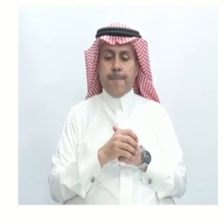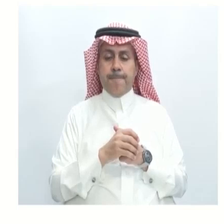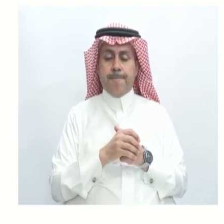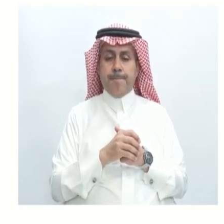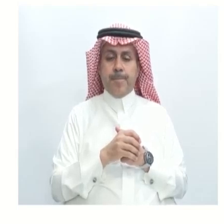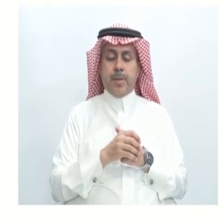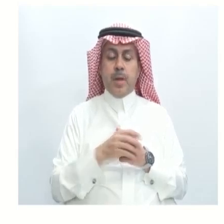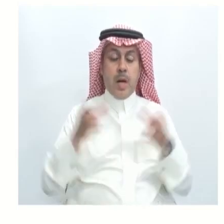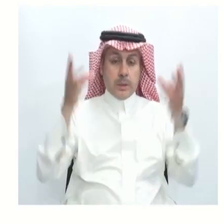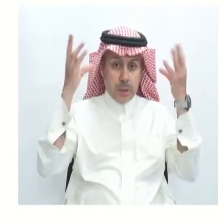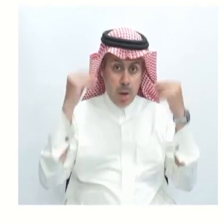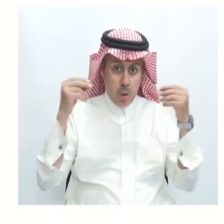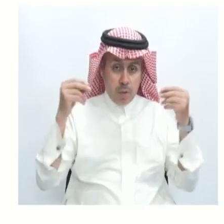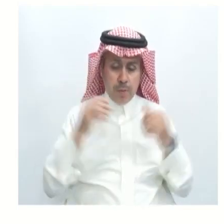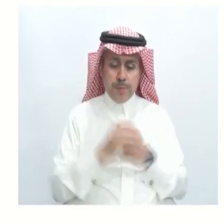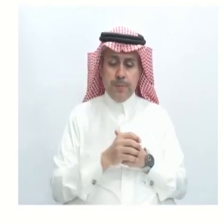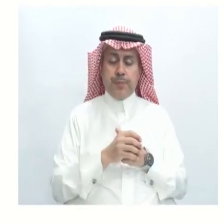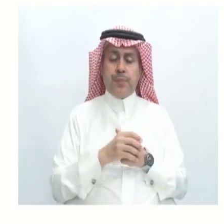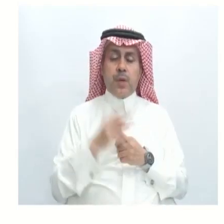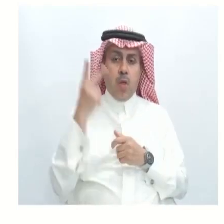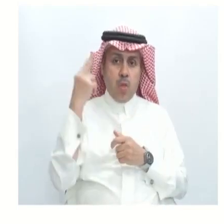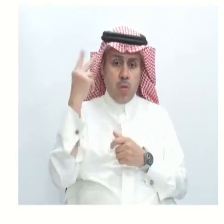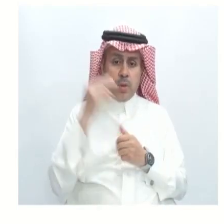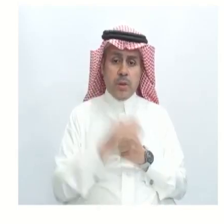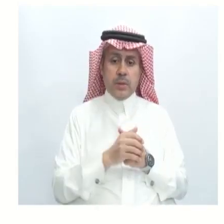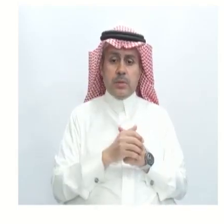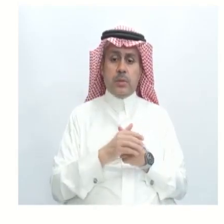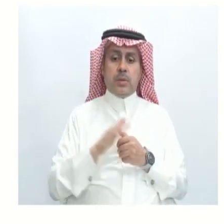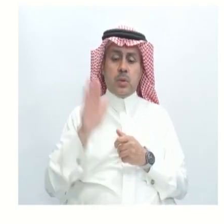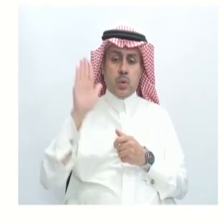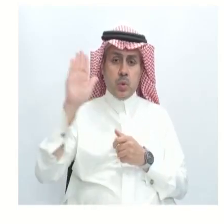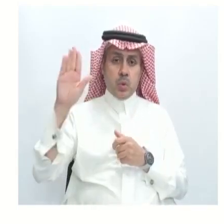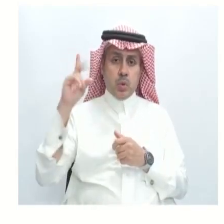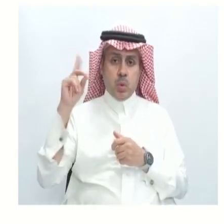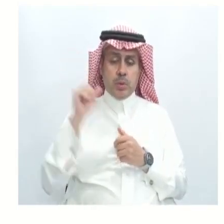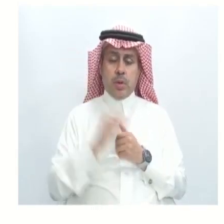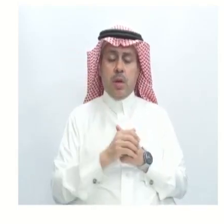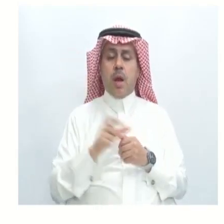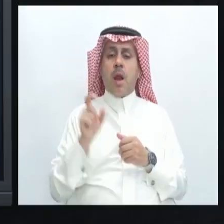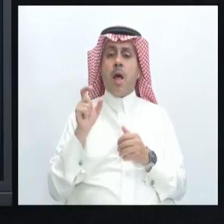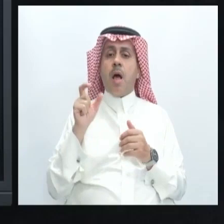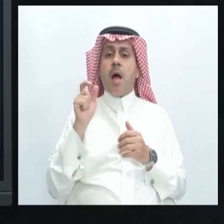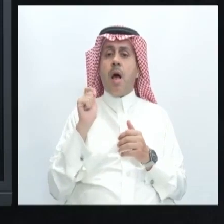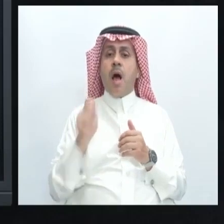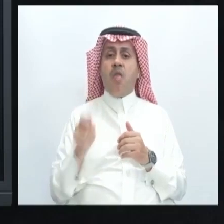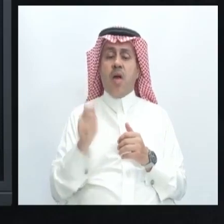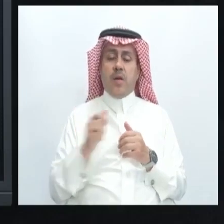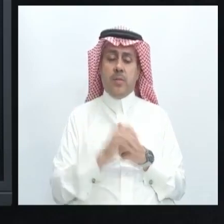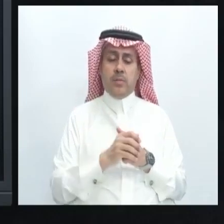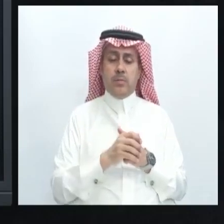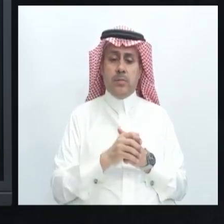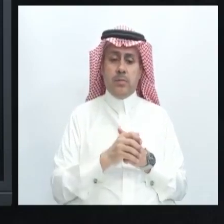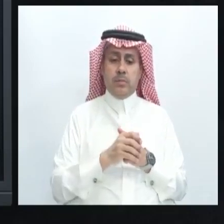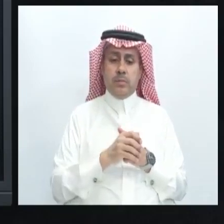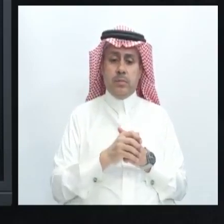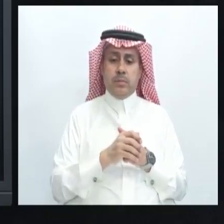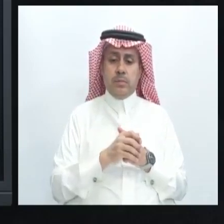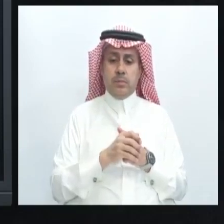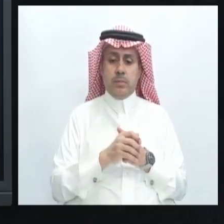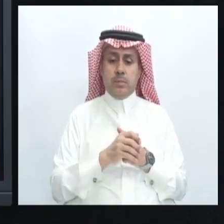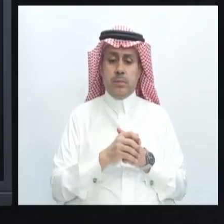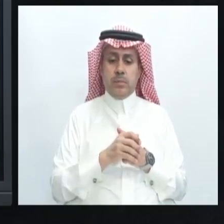الان سناخذ نوع السلطه الثانيه في المملكه العربيه السعوديه وهي السلطه القضائيه وهي السلطه القضائيه